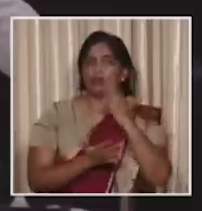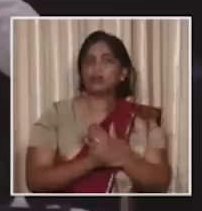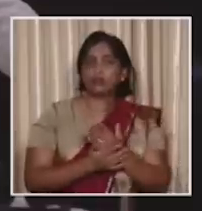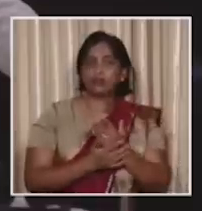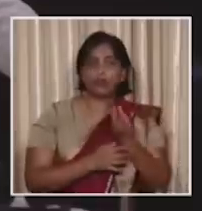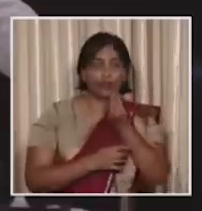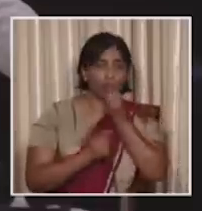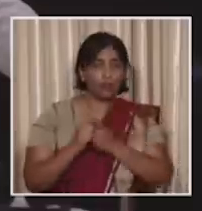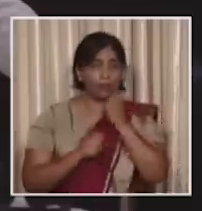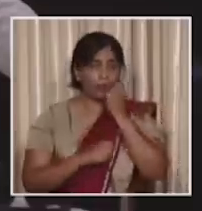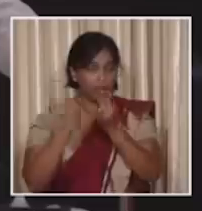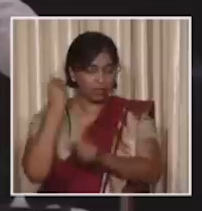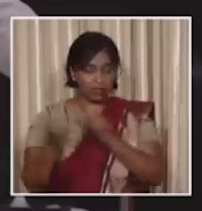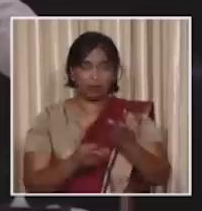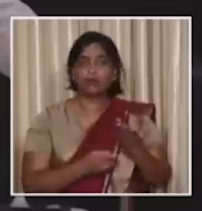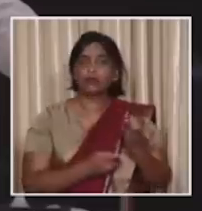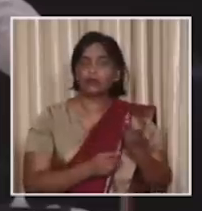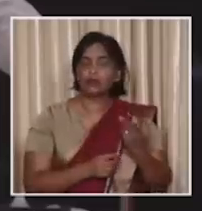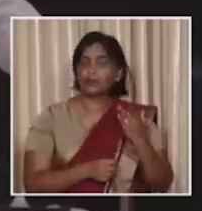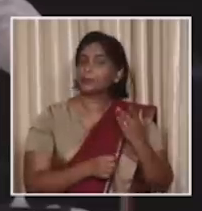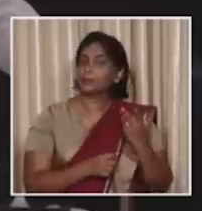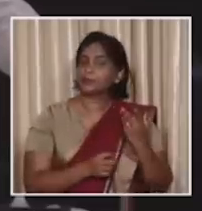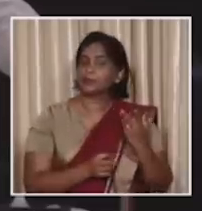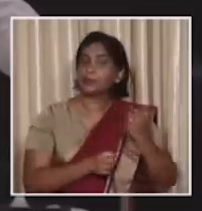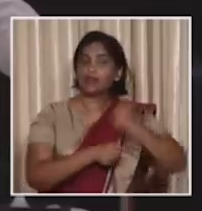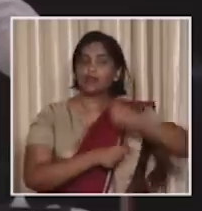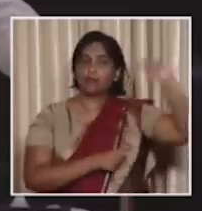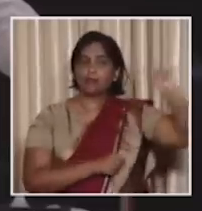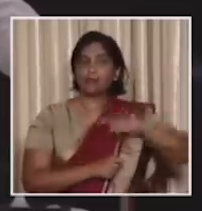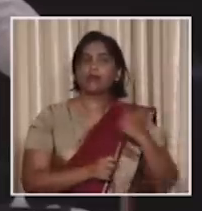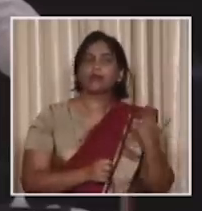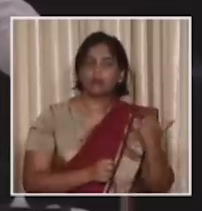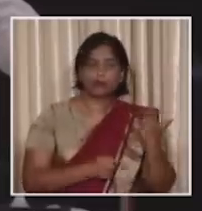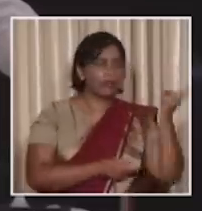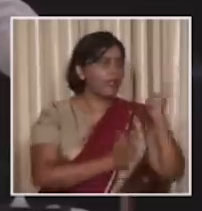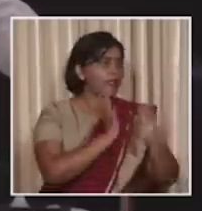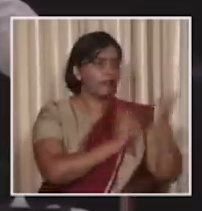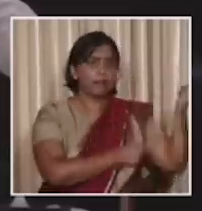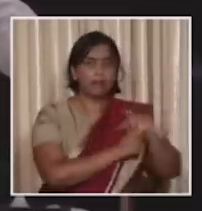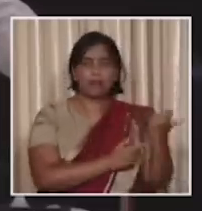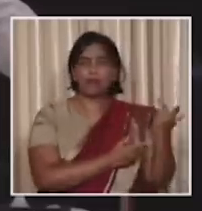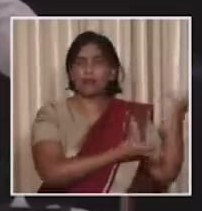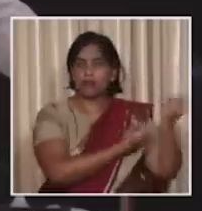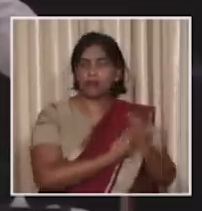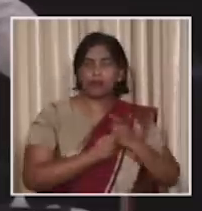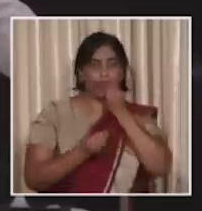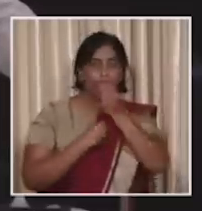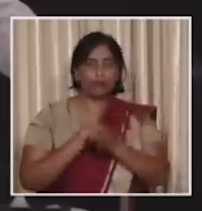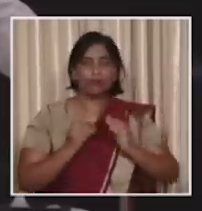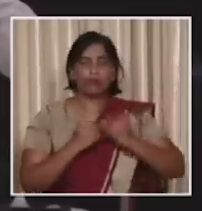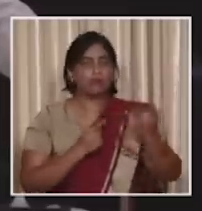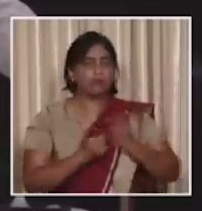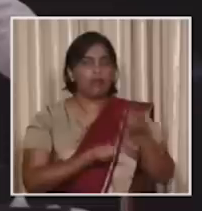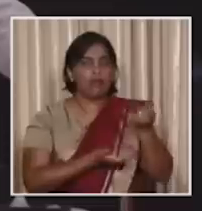සැපියුම් කරුවන්ට තමන්ට මේ මේ මේ මේ මුදල් නැති වුණාම ණයට නම් බඩු වරන් තියෙන්නේ ණය ගෙවලා නැත්නම්. ඔව්. ඔයගලන්ට ඊළඟ